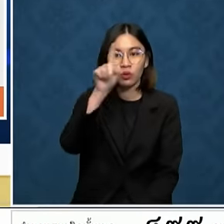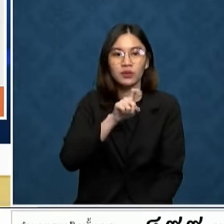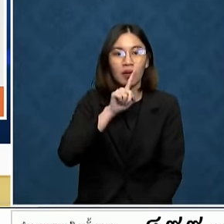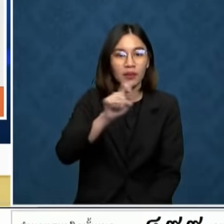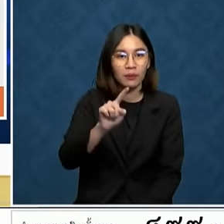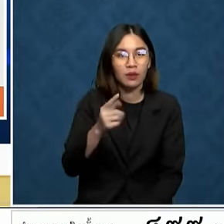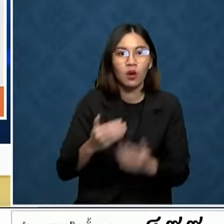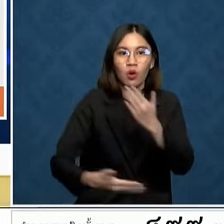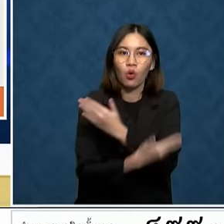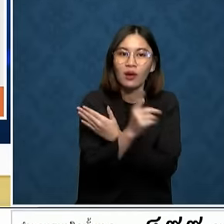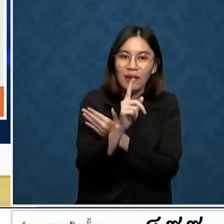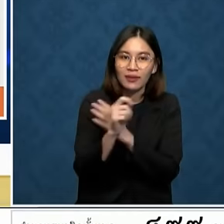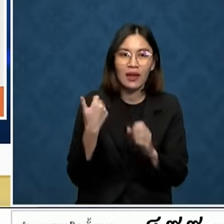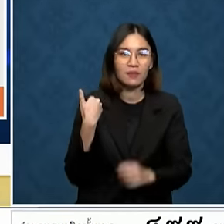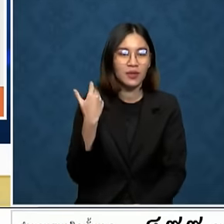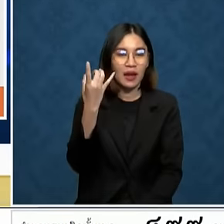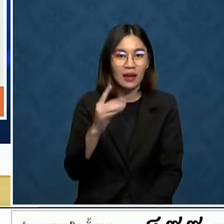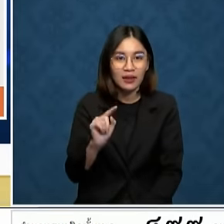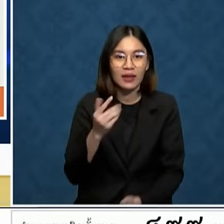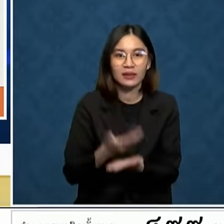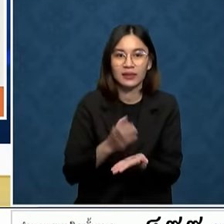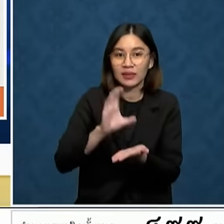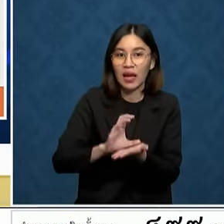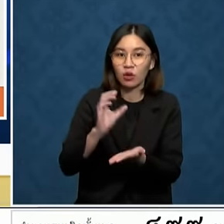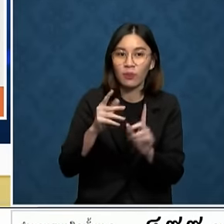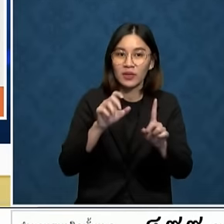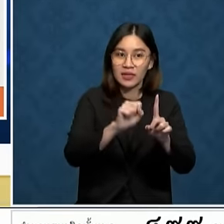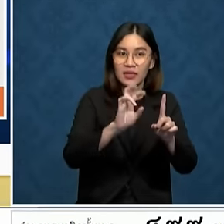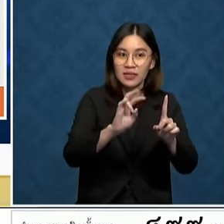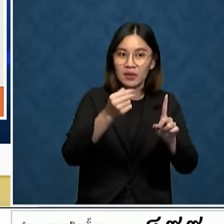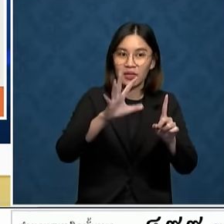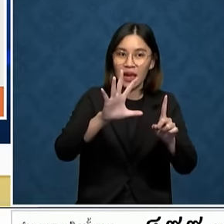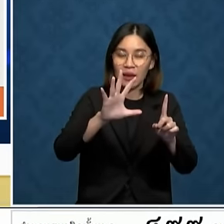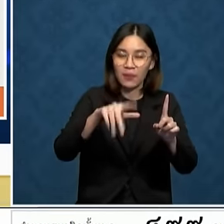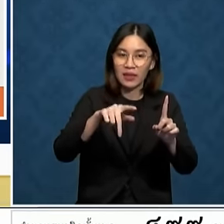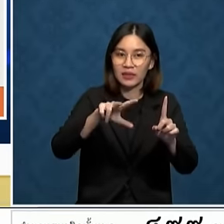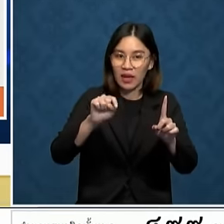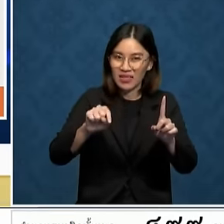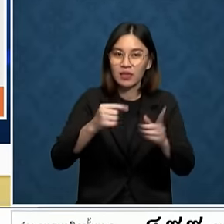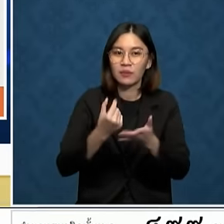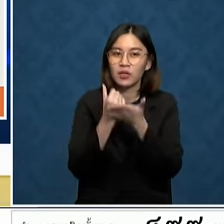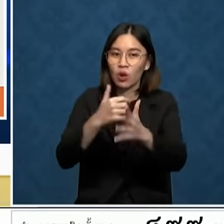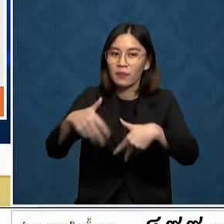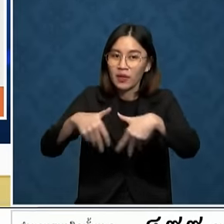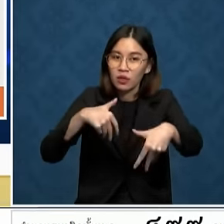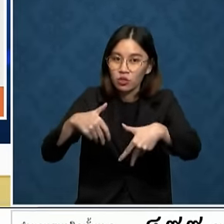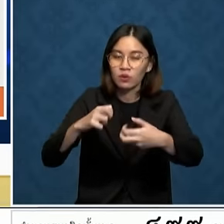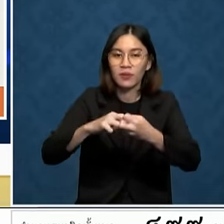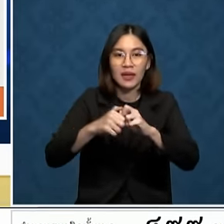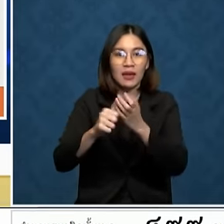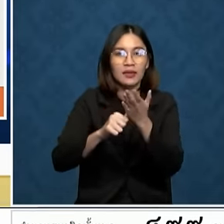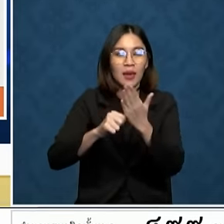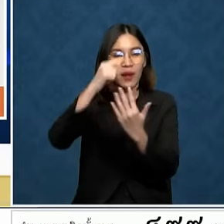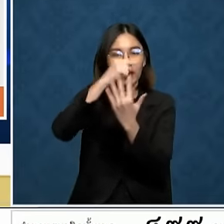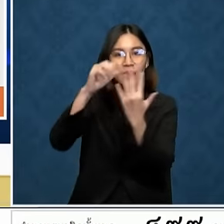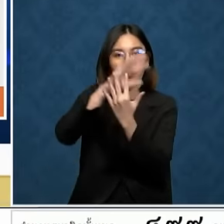า เรากำลงศูยเสียโอกาอะไรบ้างจากการไมมงบ 1,075,000 ลานบาทก้อนนี้เพื่ไปช่วยเหอประชาชนหรอแ้ปัหาประเทศด้